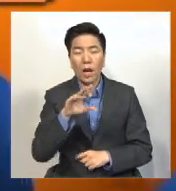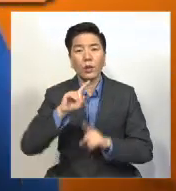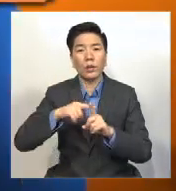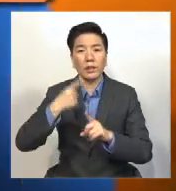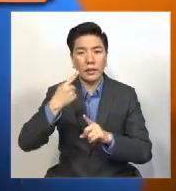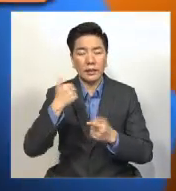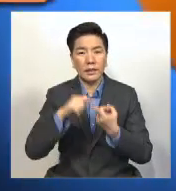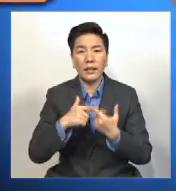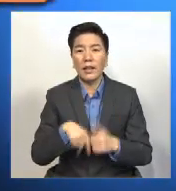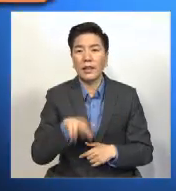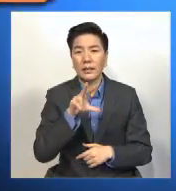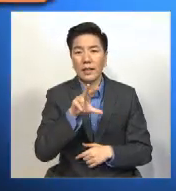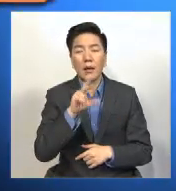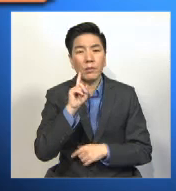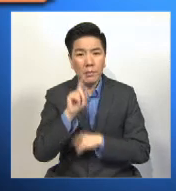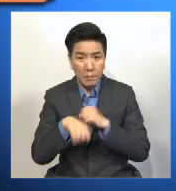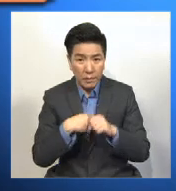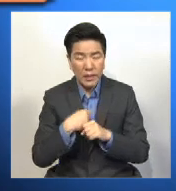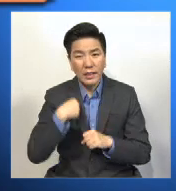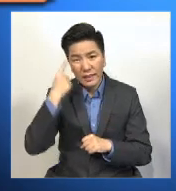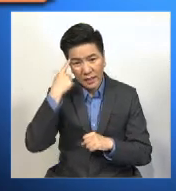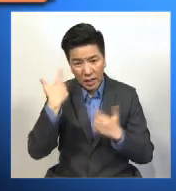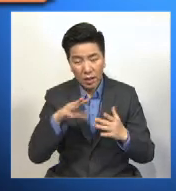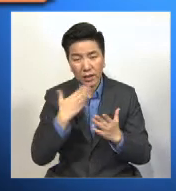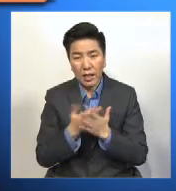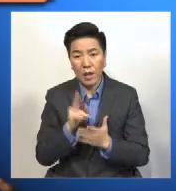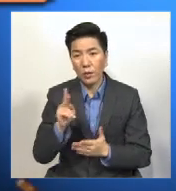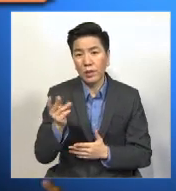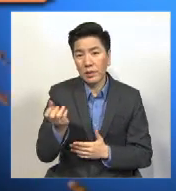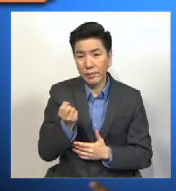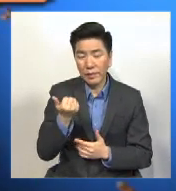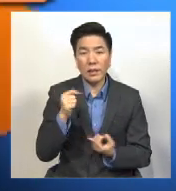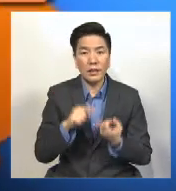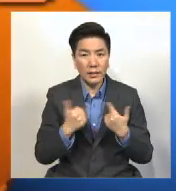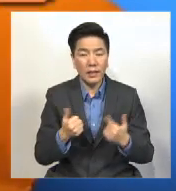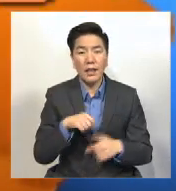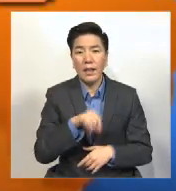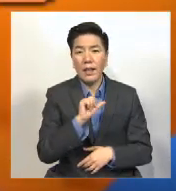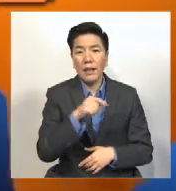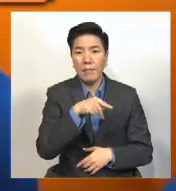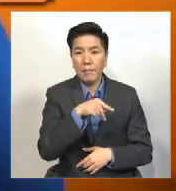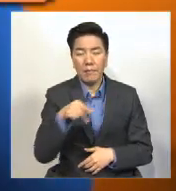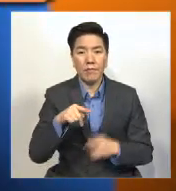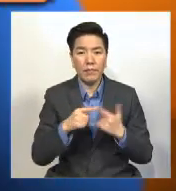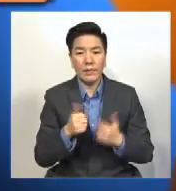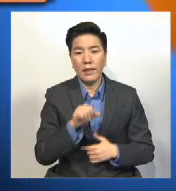อเดือนหรือว่าร้อยละ3ต่อปีสามารถยื่นขอสินเชื่อผ่านแอปพลิเคชันได้นะคะที่แอปพลิเ